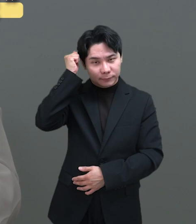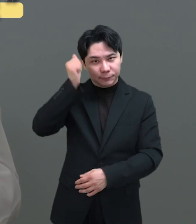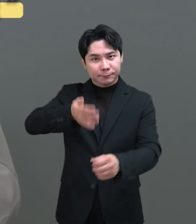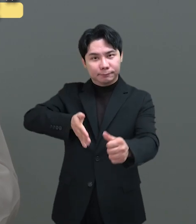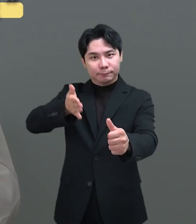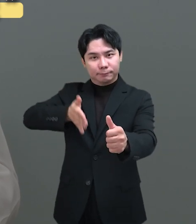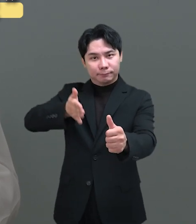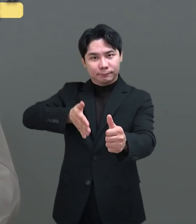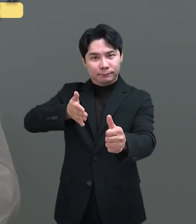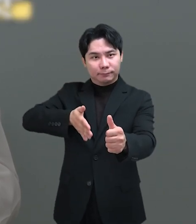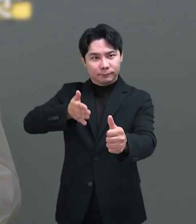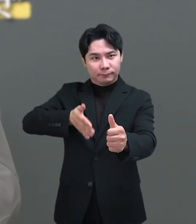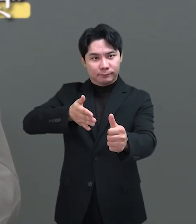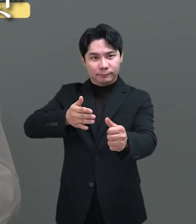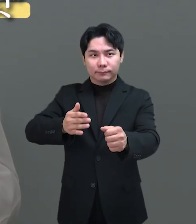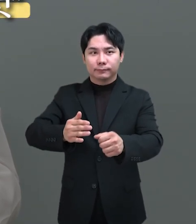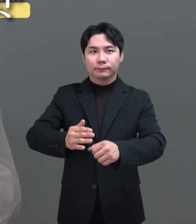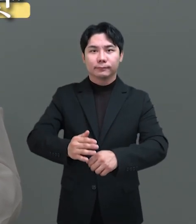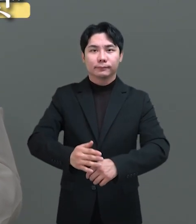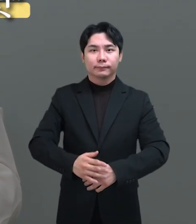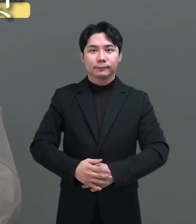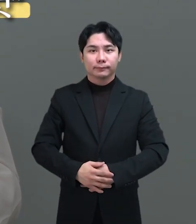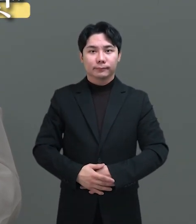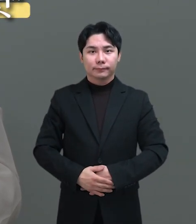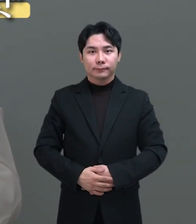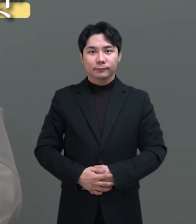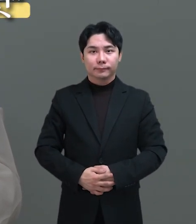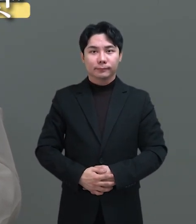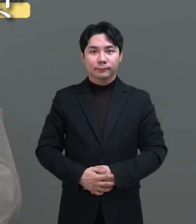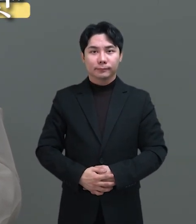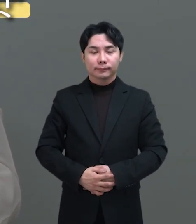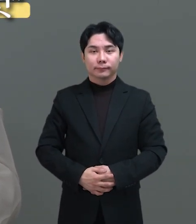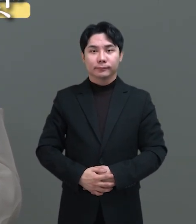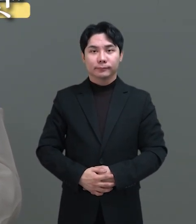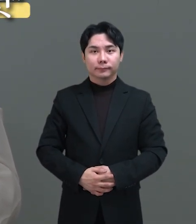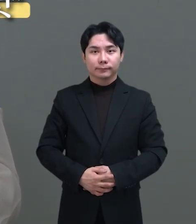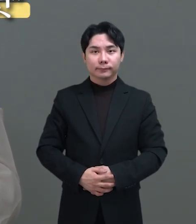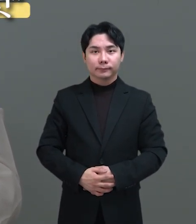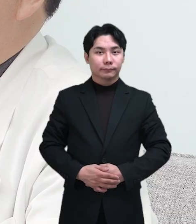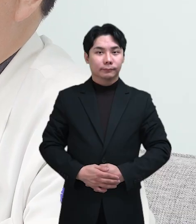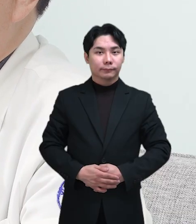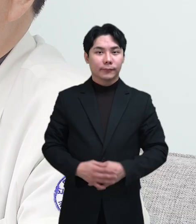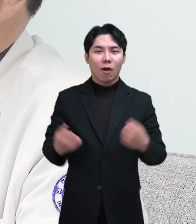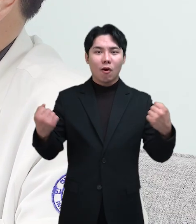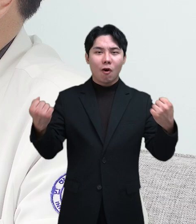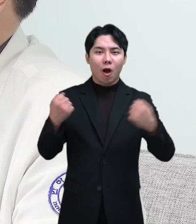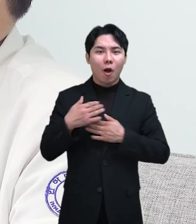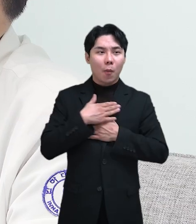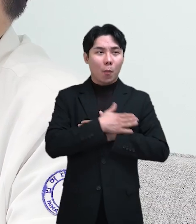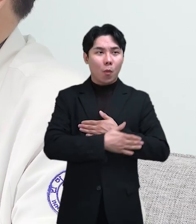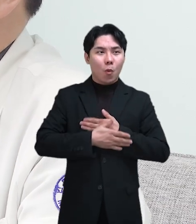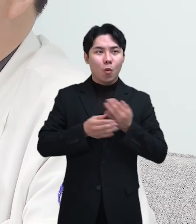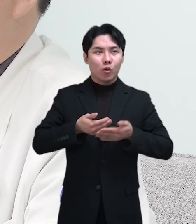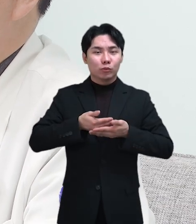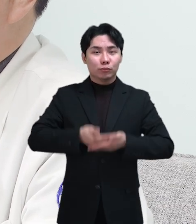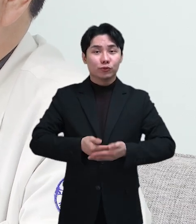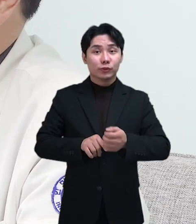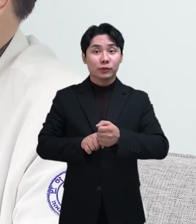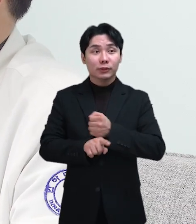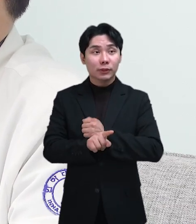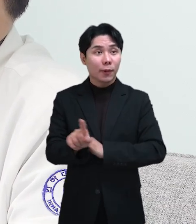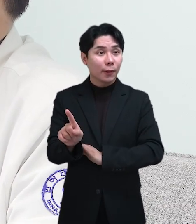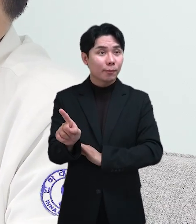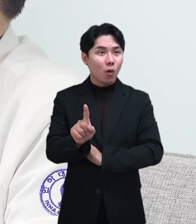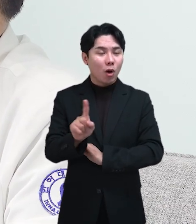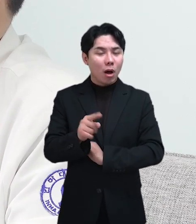것. 둘째는 해야 할 것과 하지 않아야 할 것을 구분하는 것이 중요합니다. 건체중은 이제 투석을